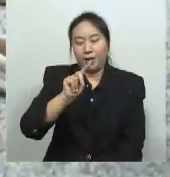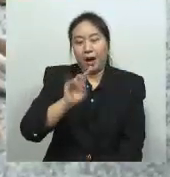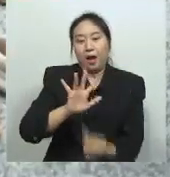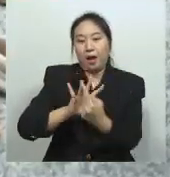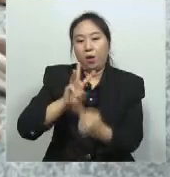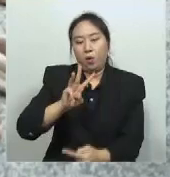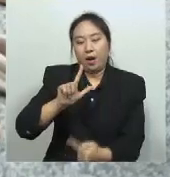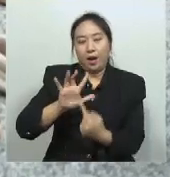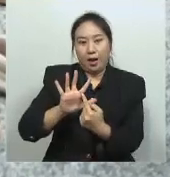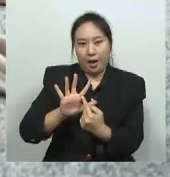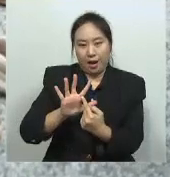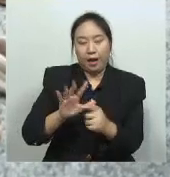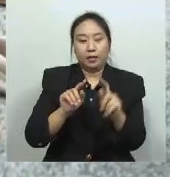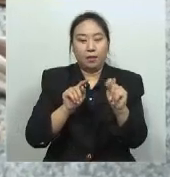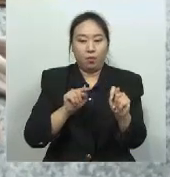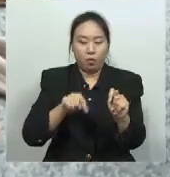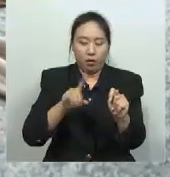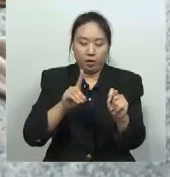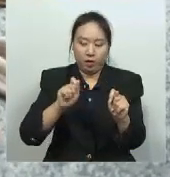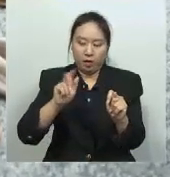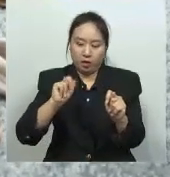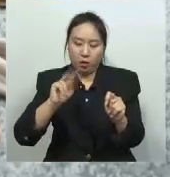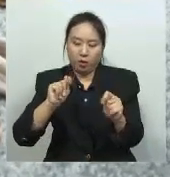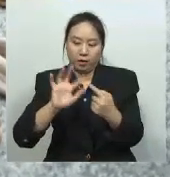ลดอนตะโกอยู่ติดกับถนนสายบายพาส